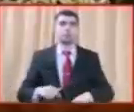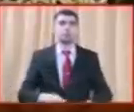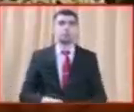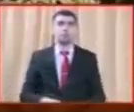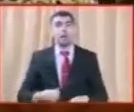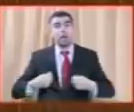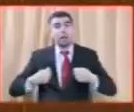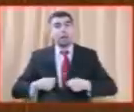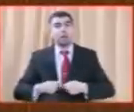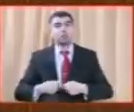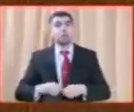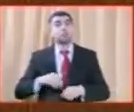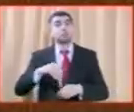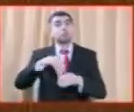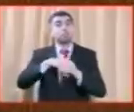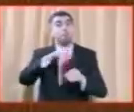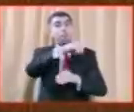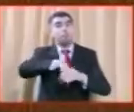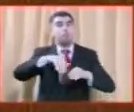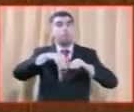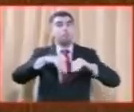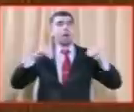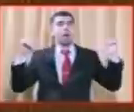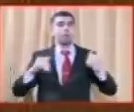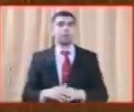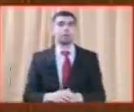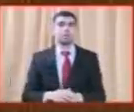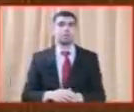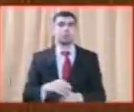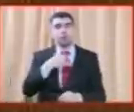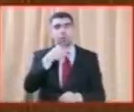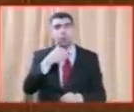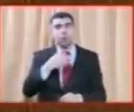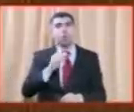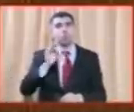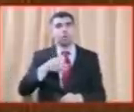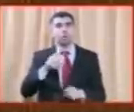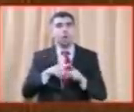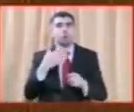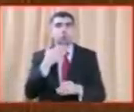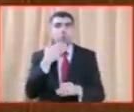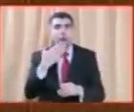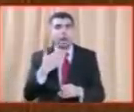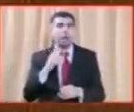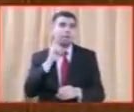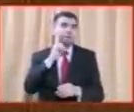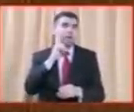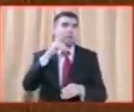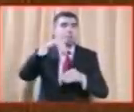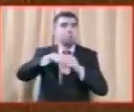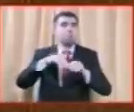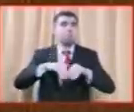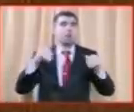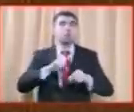سيد الرئيس، السيدات والسادة النواب المحترمين، أود أن نشكر السيدة النائبة على السؤال